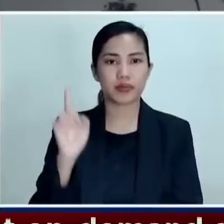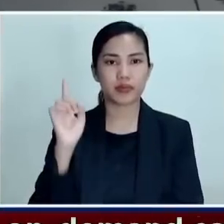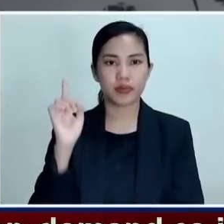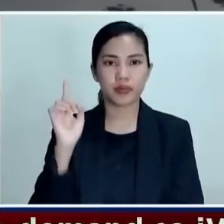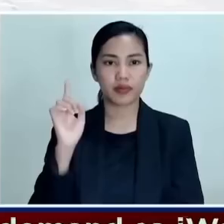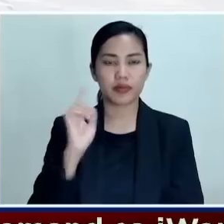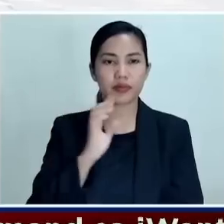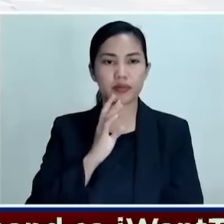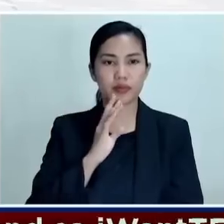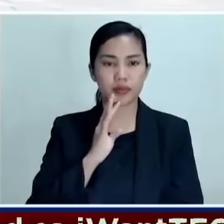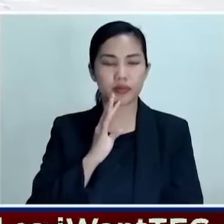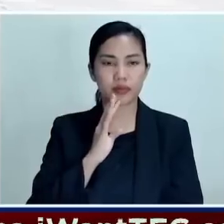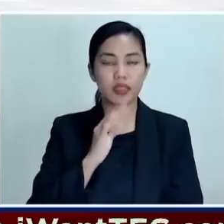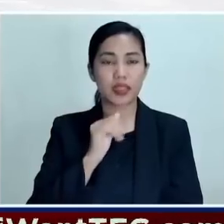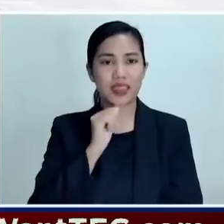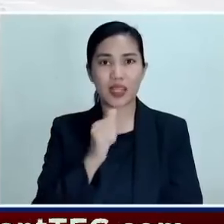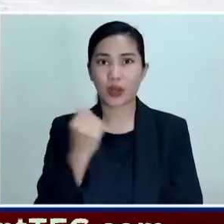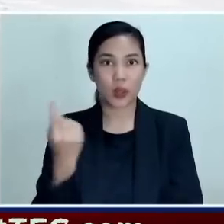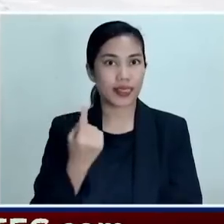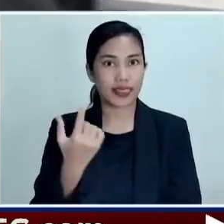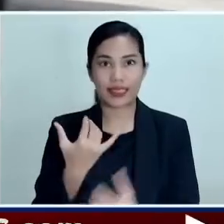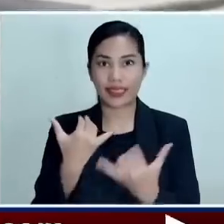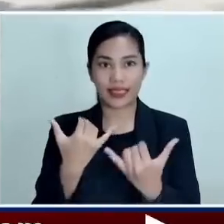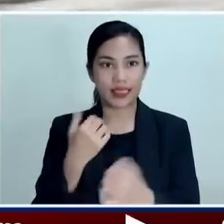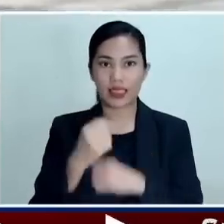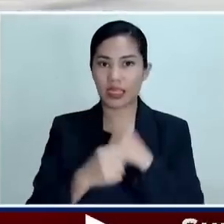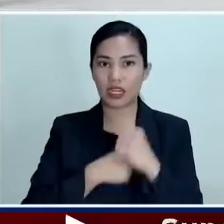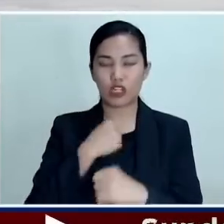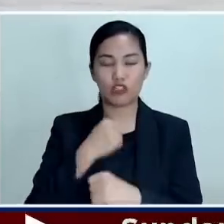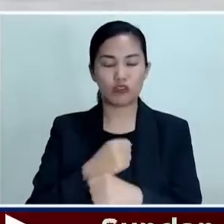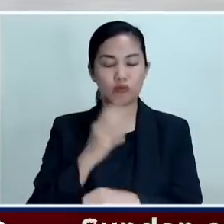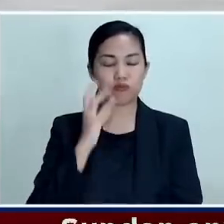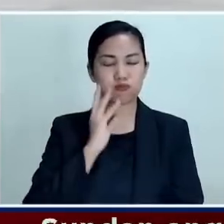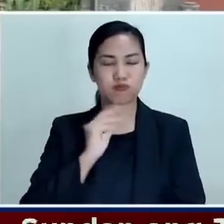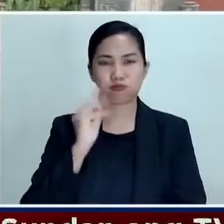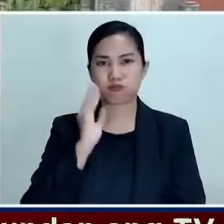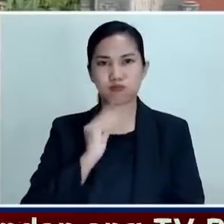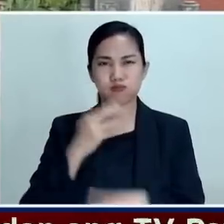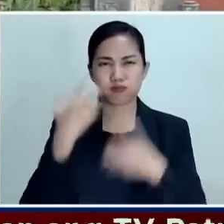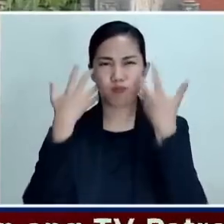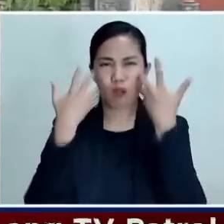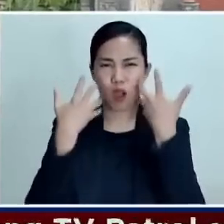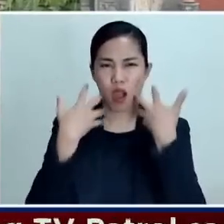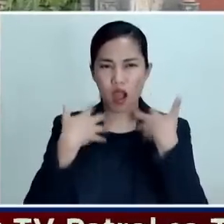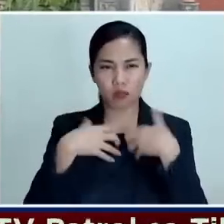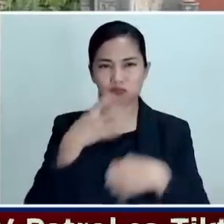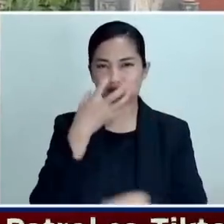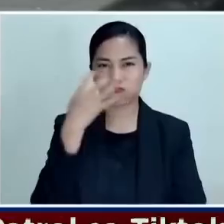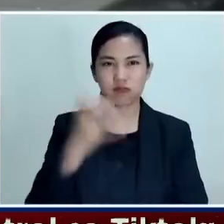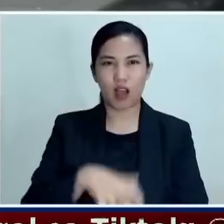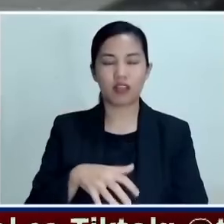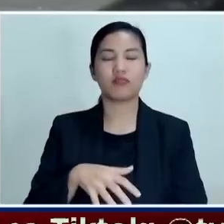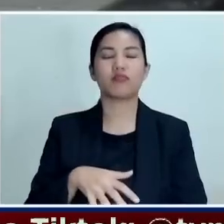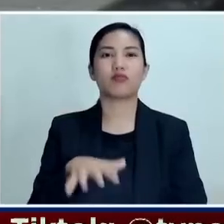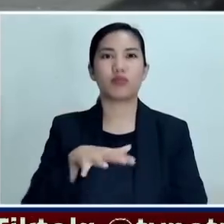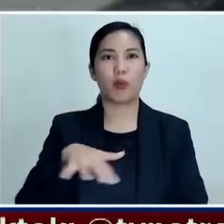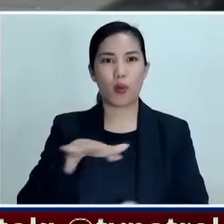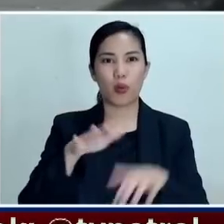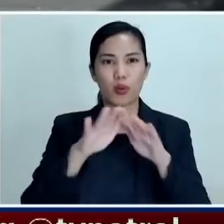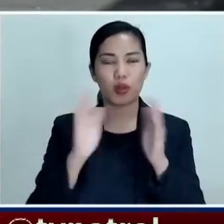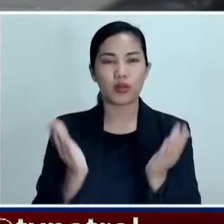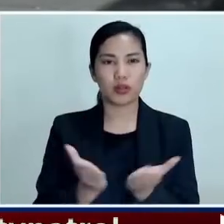hindi lang ngayong taon mararamdaman ang matinding init sa iba't ibang panig ng mundo. Sa katunayan, nagbabala ang